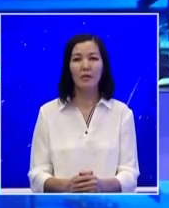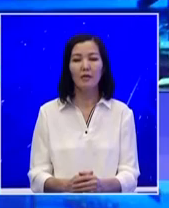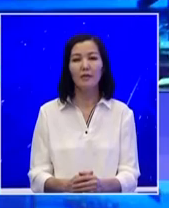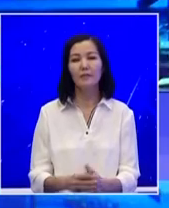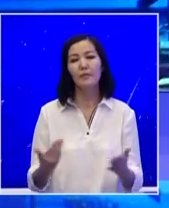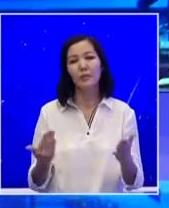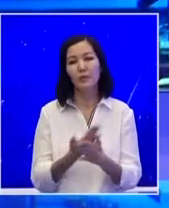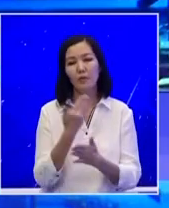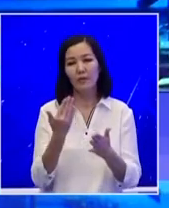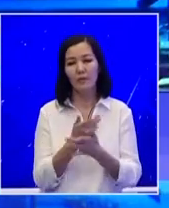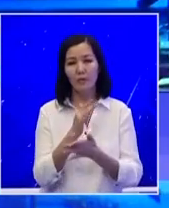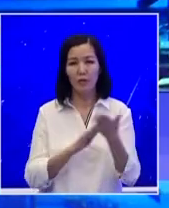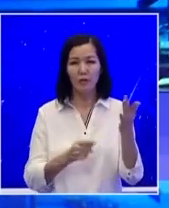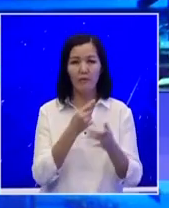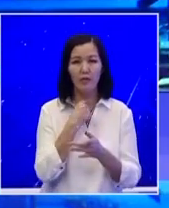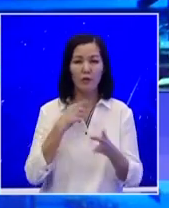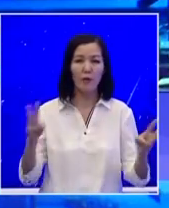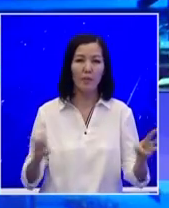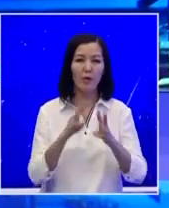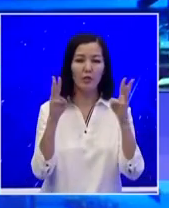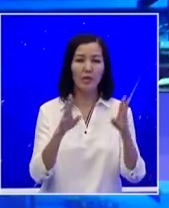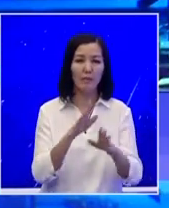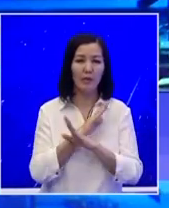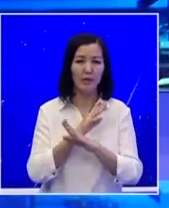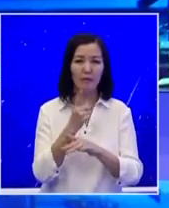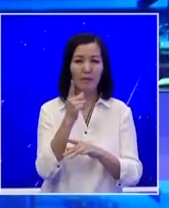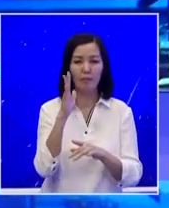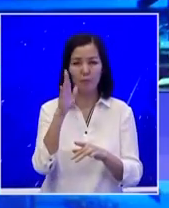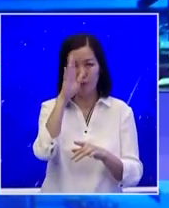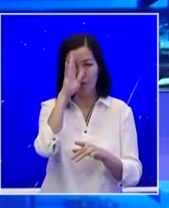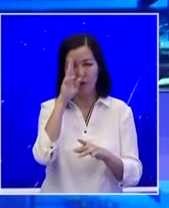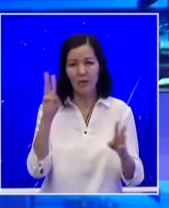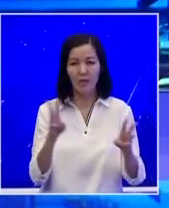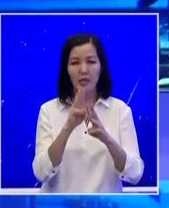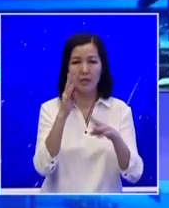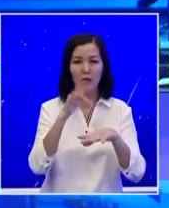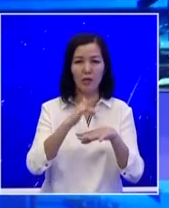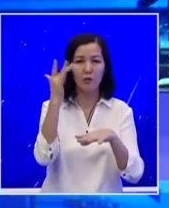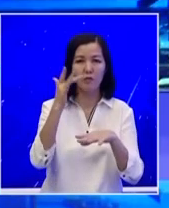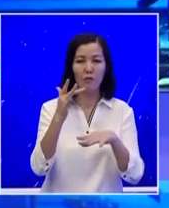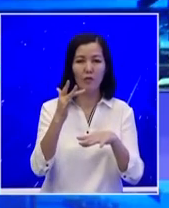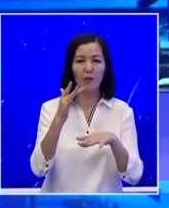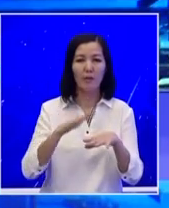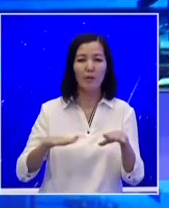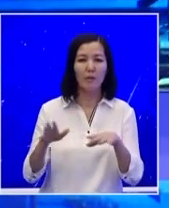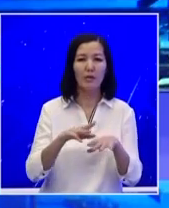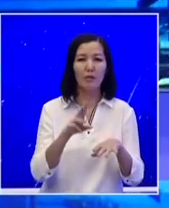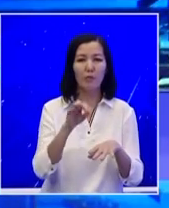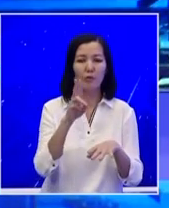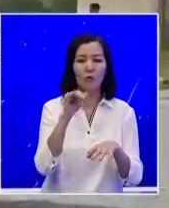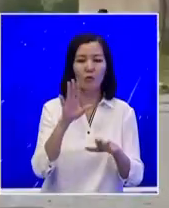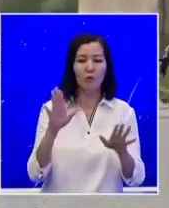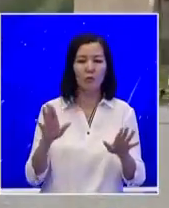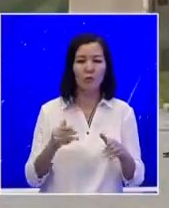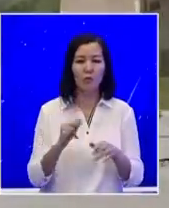другим новостям. В Талдыкургане при пожаре погиб мужчина. Горела квартира на 4-м этаже в микрорайоне Мушельтой. ЧС